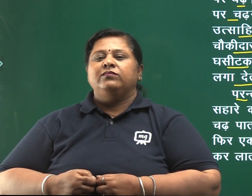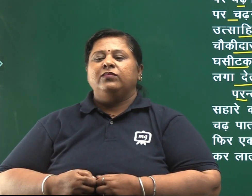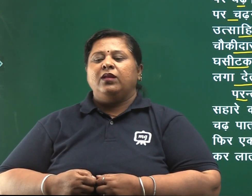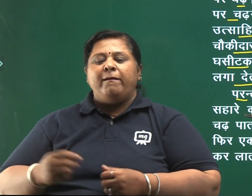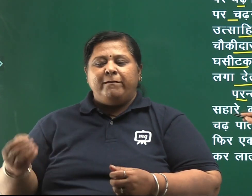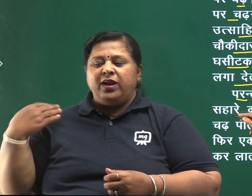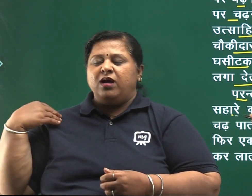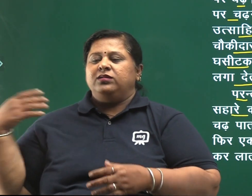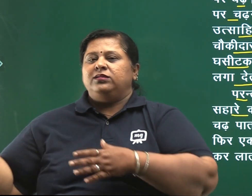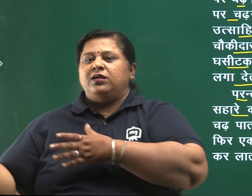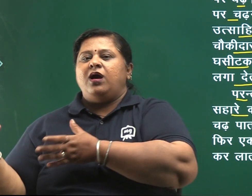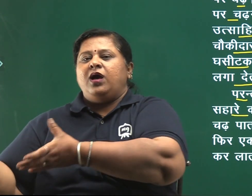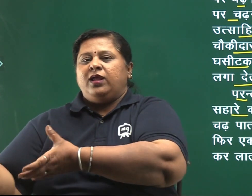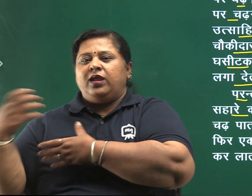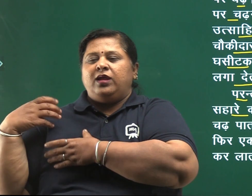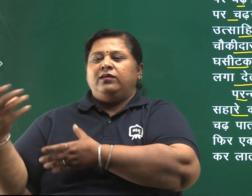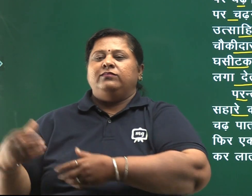बिना सहारे के